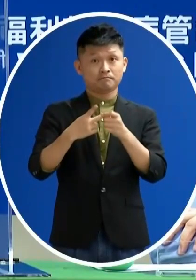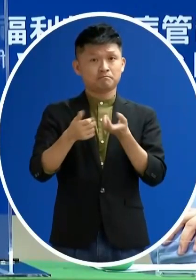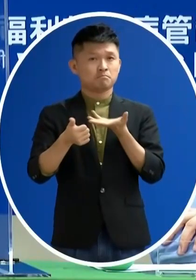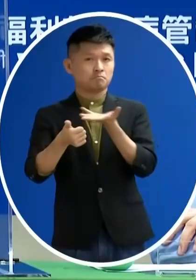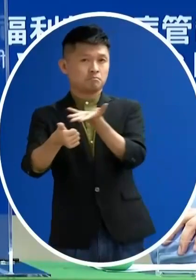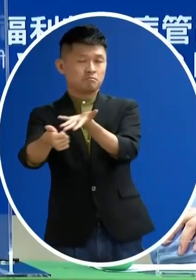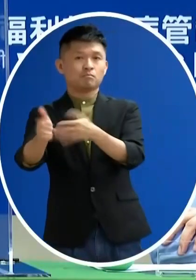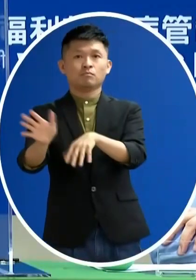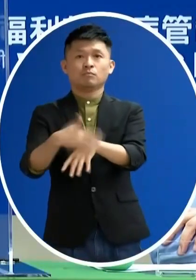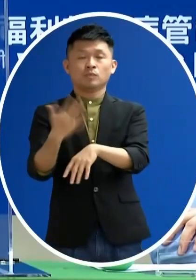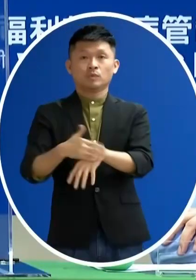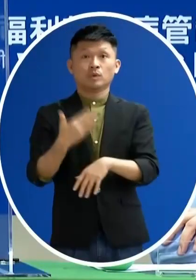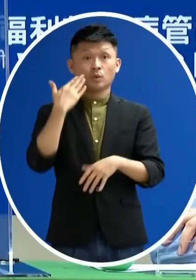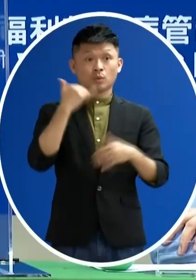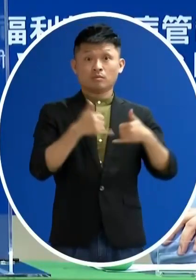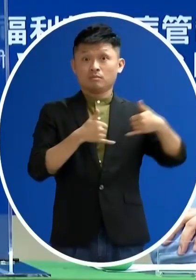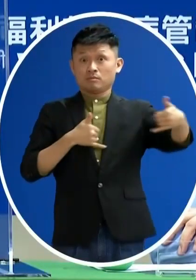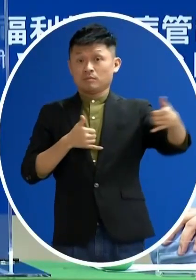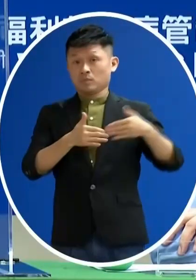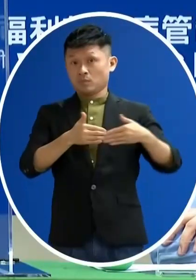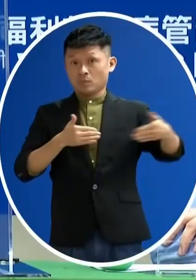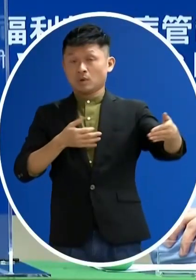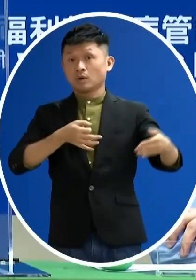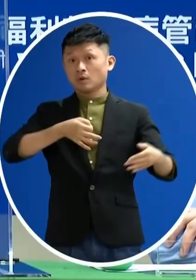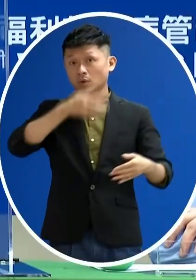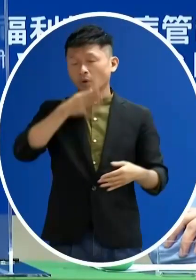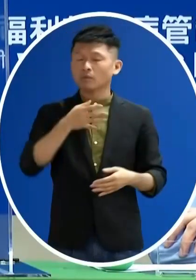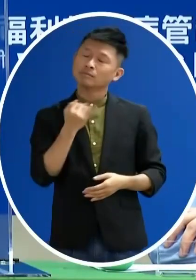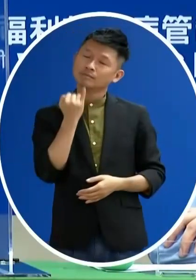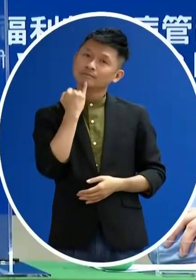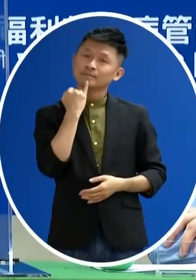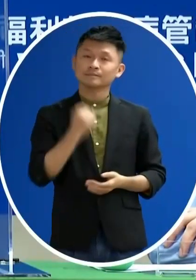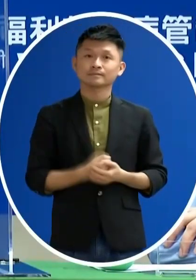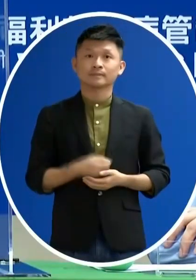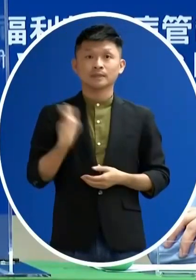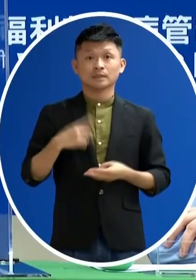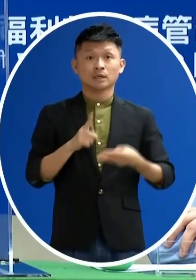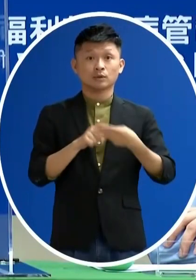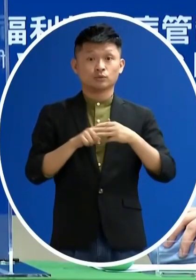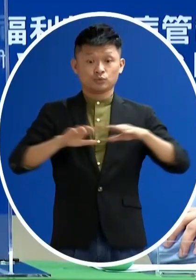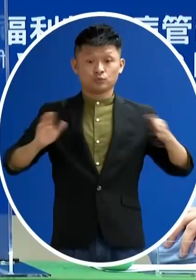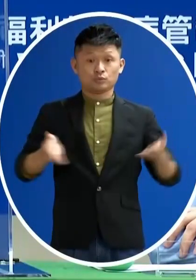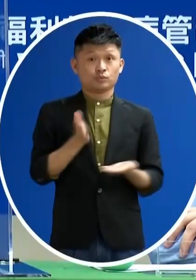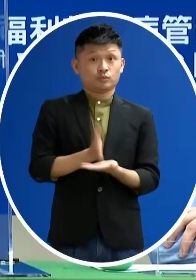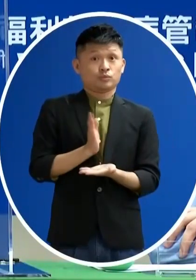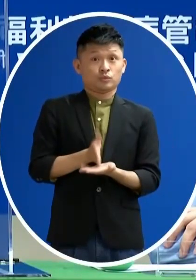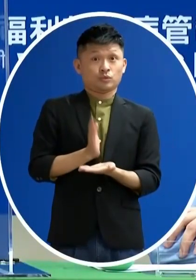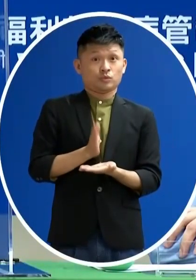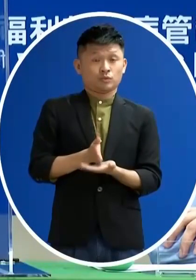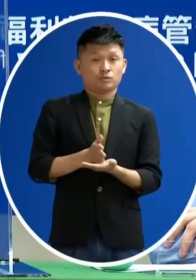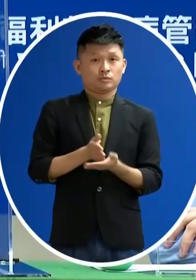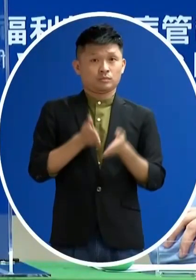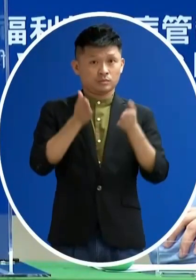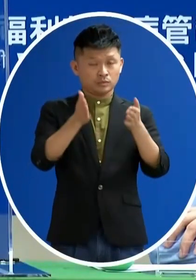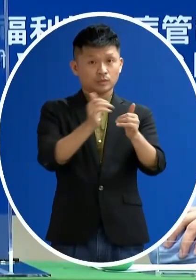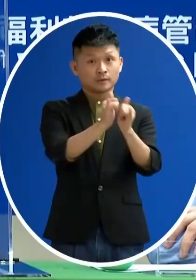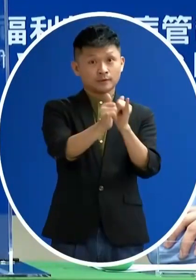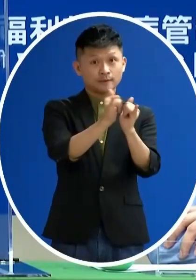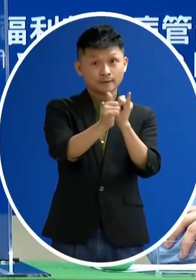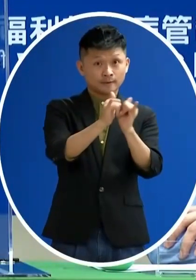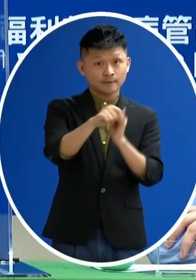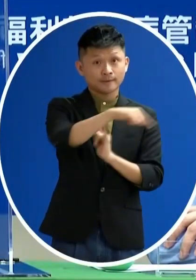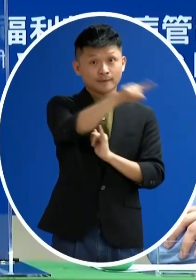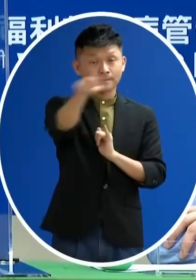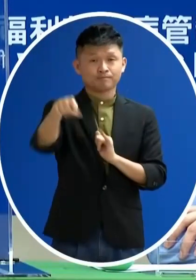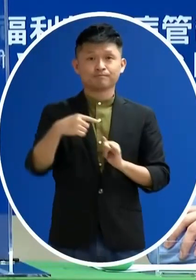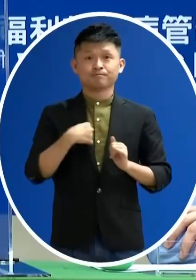人。那如果社交距离够，应该是够了哈。那另外一个是主播也有很多的一个对社会的一个 role， 就是一个